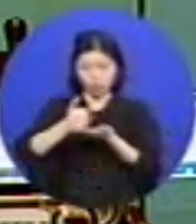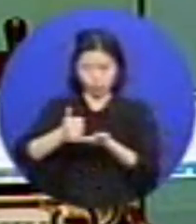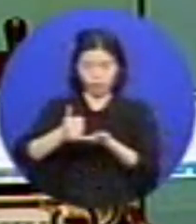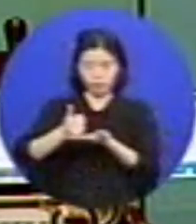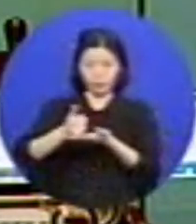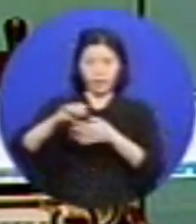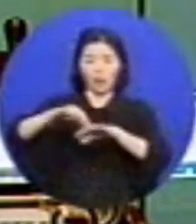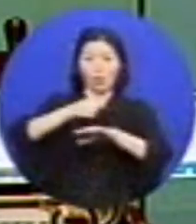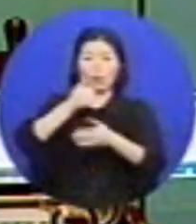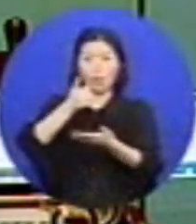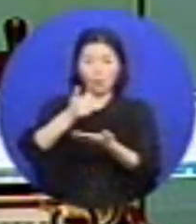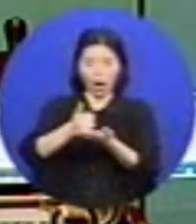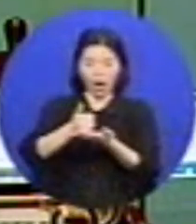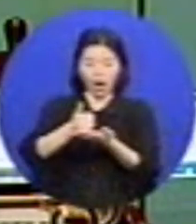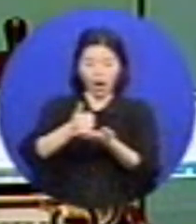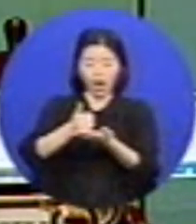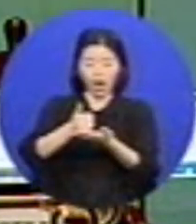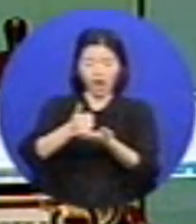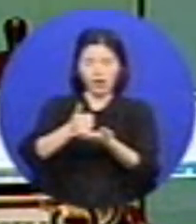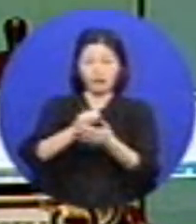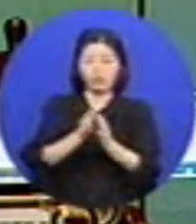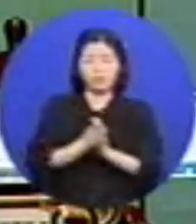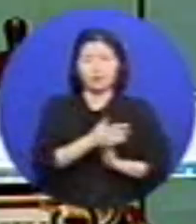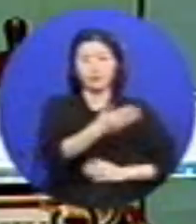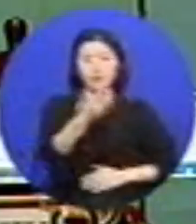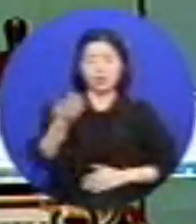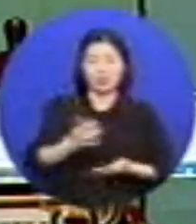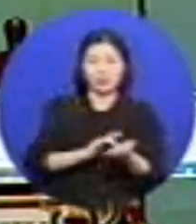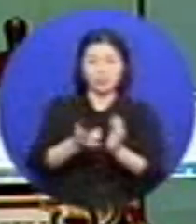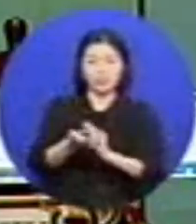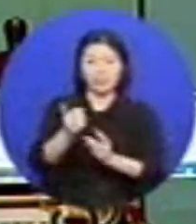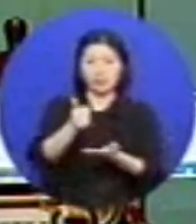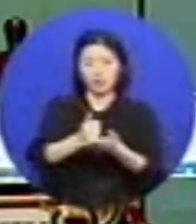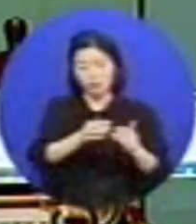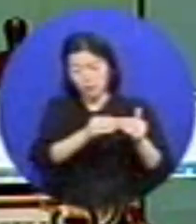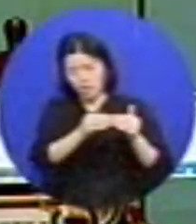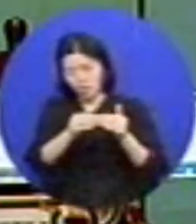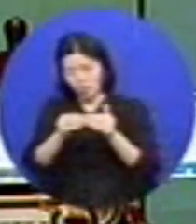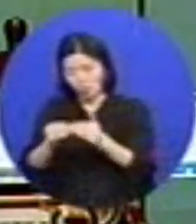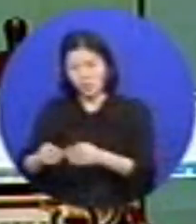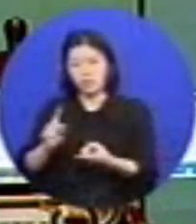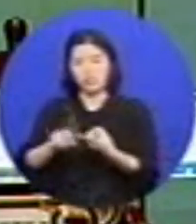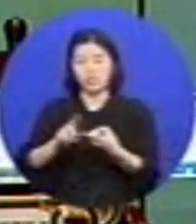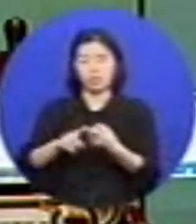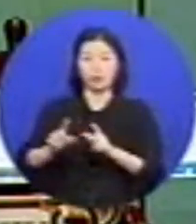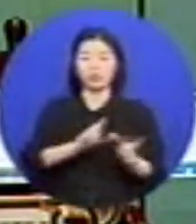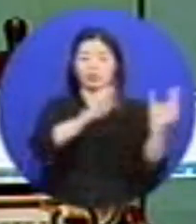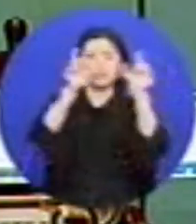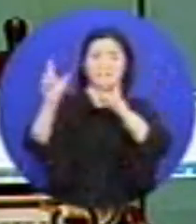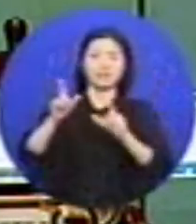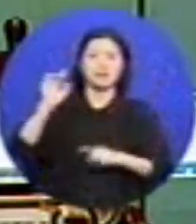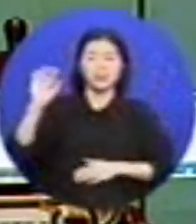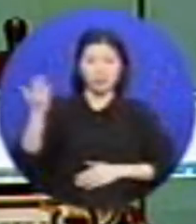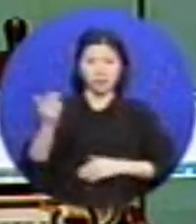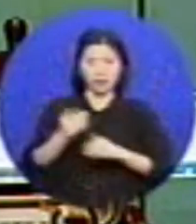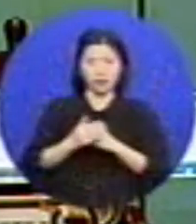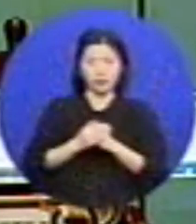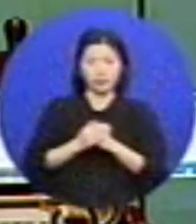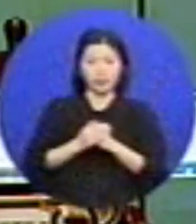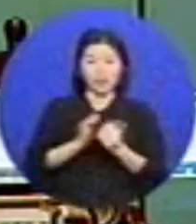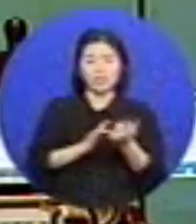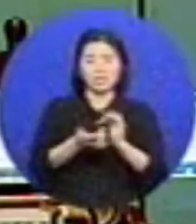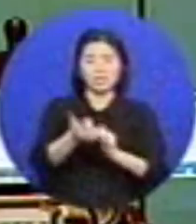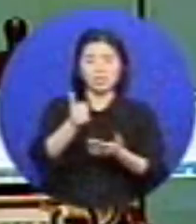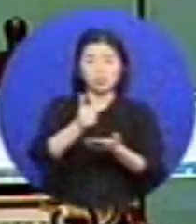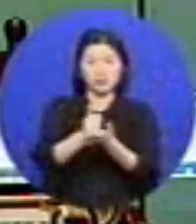여러분의 왕이십니다. 여러분이 예수님이 인도하시는 대로만 이제 살면 됩니다. 예수님을 믿는